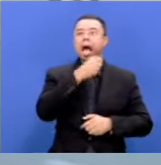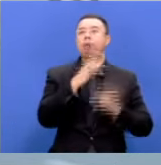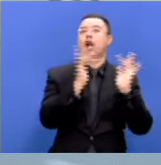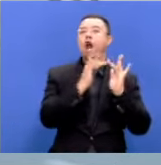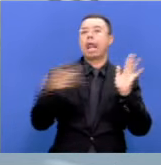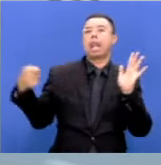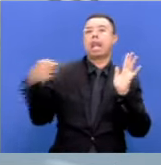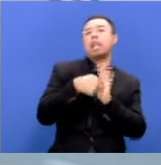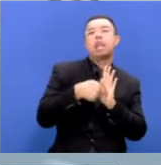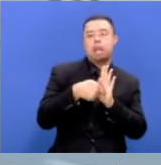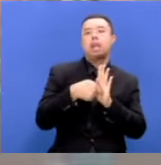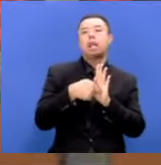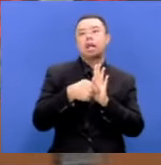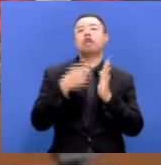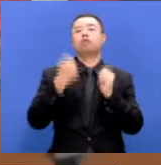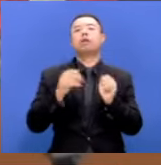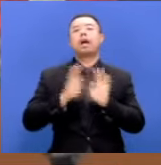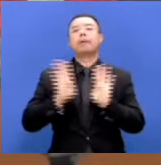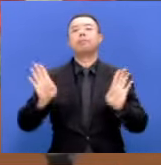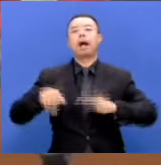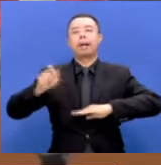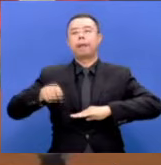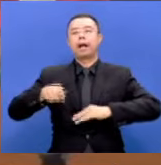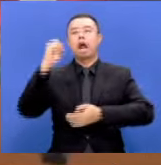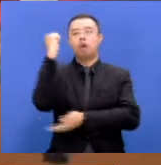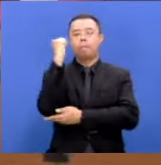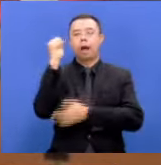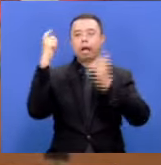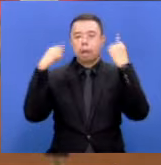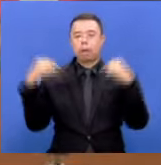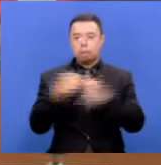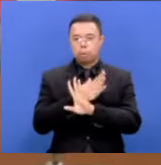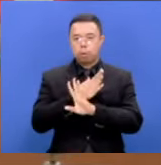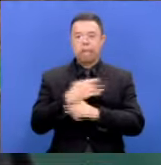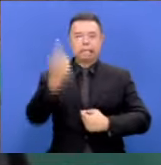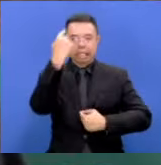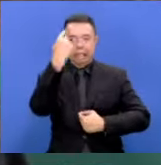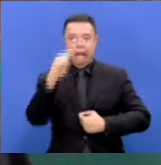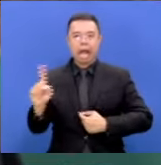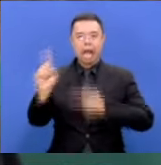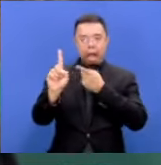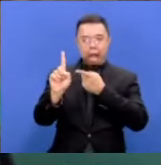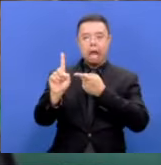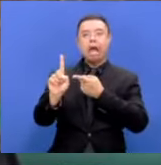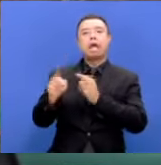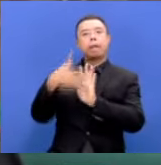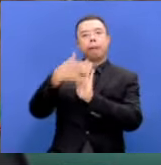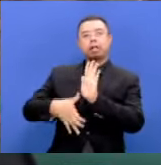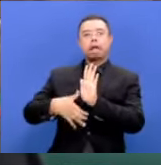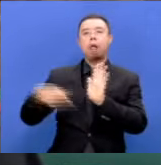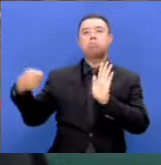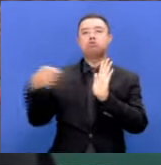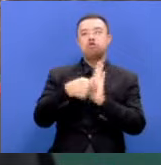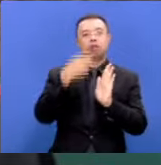online digelar di Pengadilan Negeri Jombang, Jawa Timur. Pelaku didakwa dengan pasal pembunuhan berencana